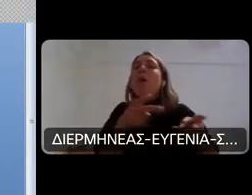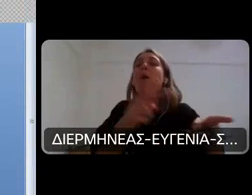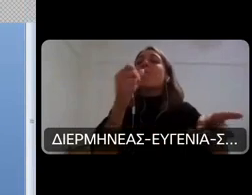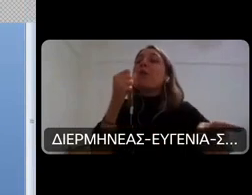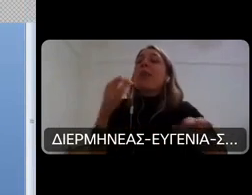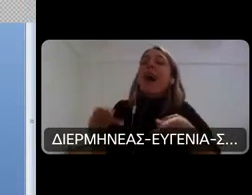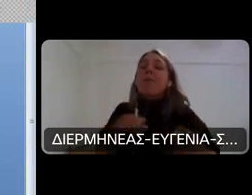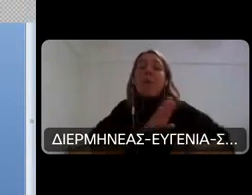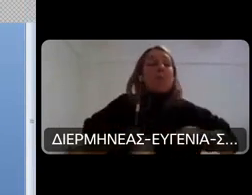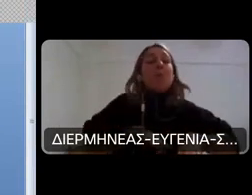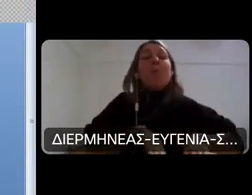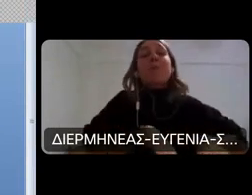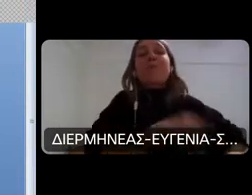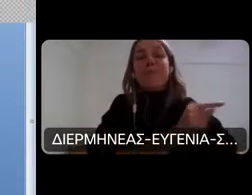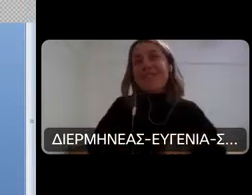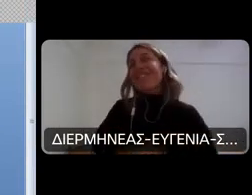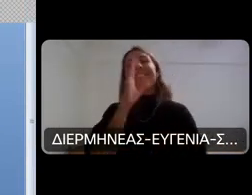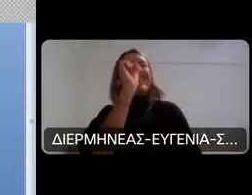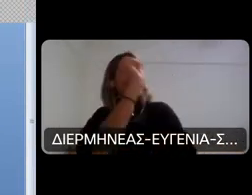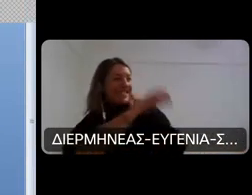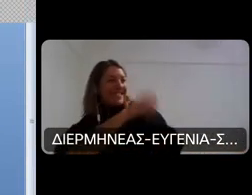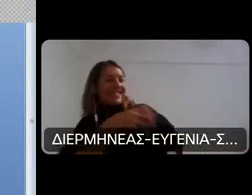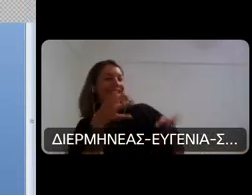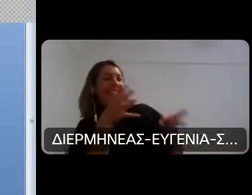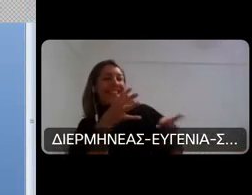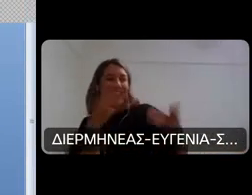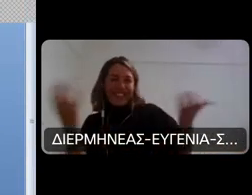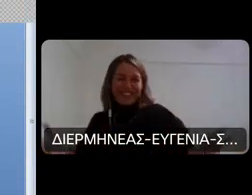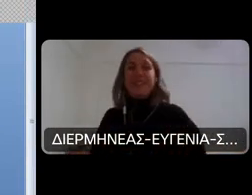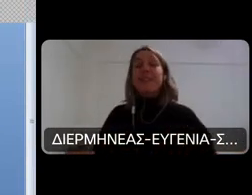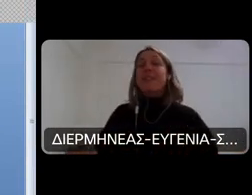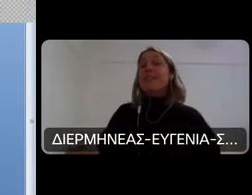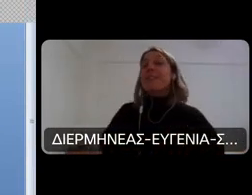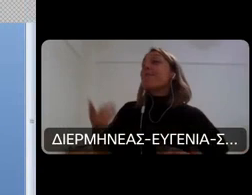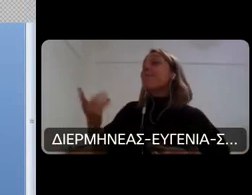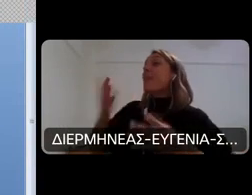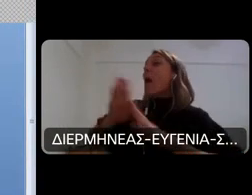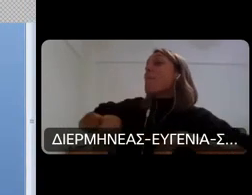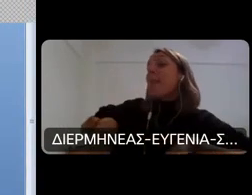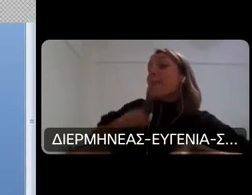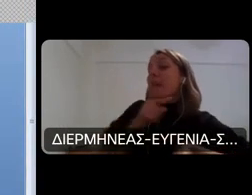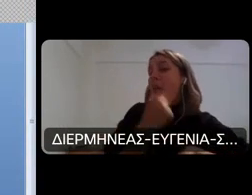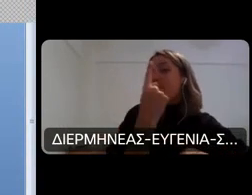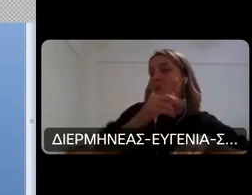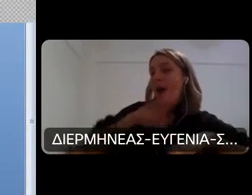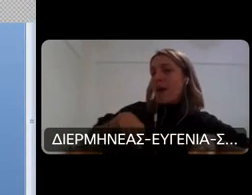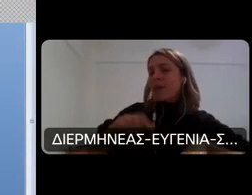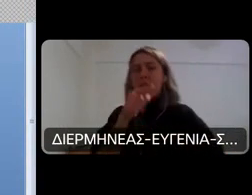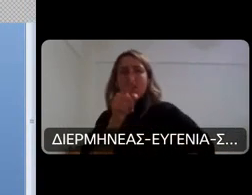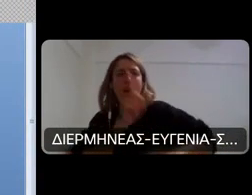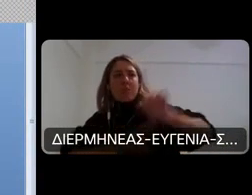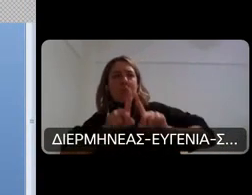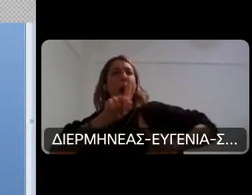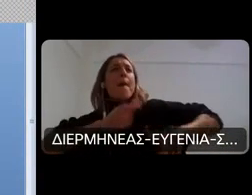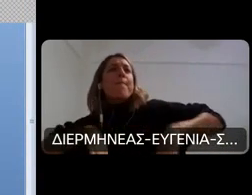ποταμιά. Πάει στην ποταμιά, ακριβώς. Ναι, αλλά λοιπόν, μια πάπια, πάπια, έτσι.